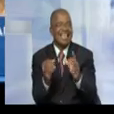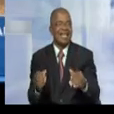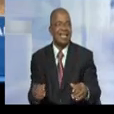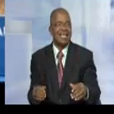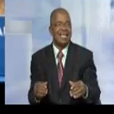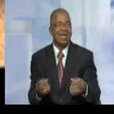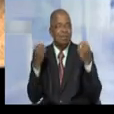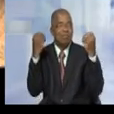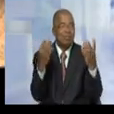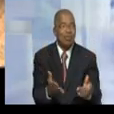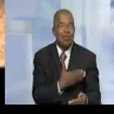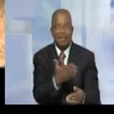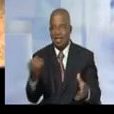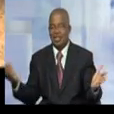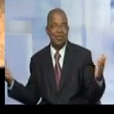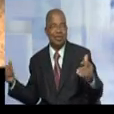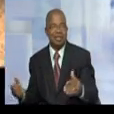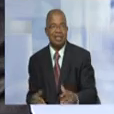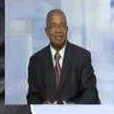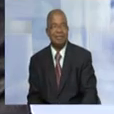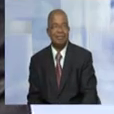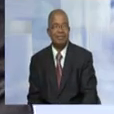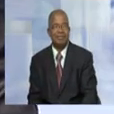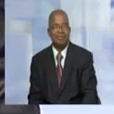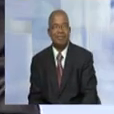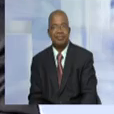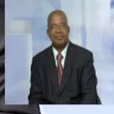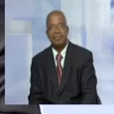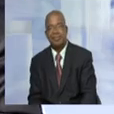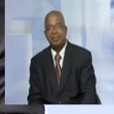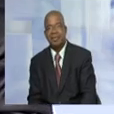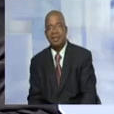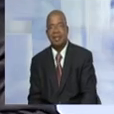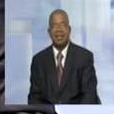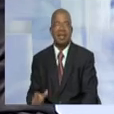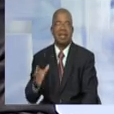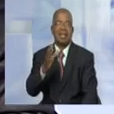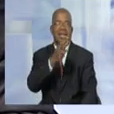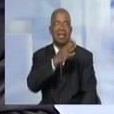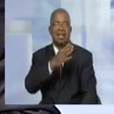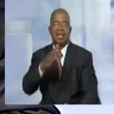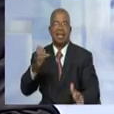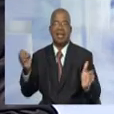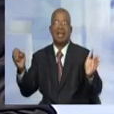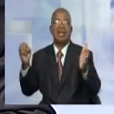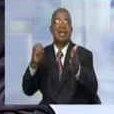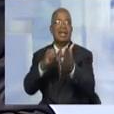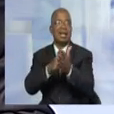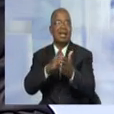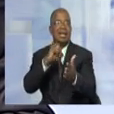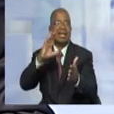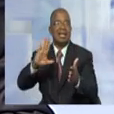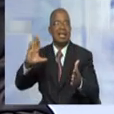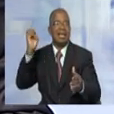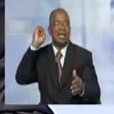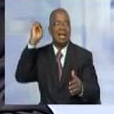financés par la première dame de Côte d'Ivoire. Le réseau mondial des églises évangéliques basé aux États-Unis